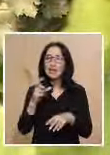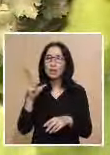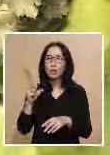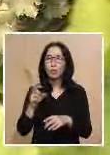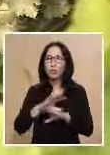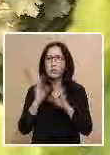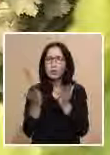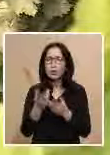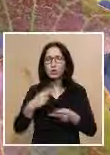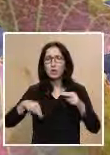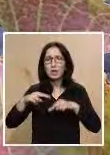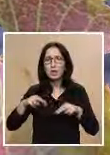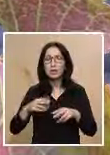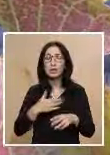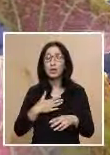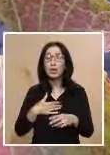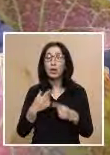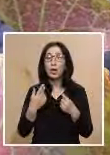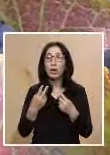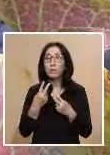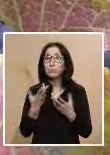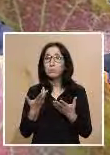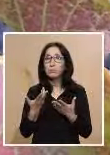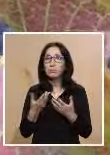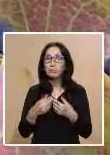много се търсят, но ние откликваме и на